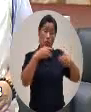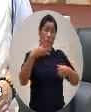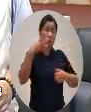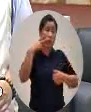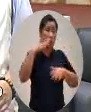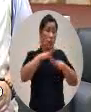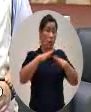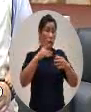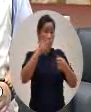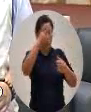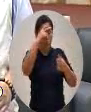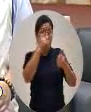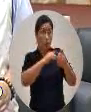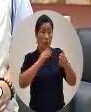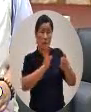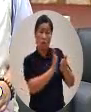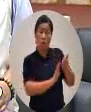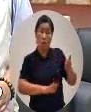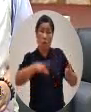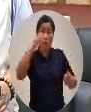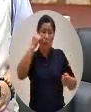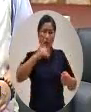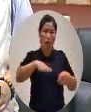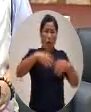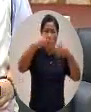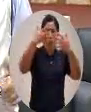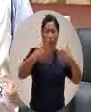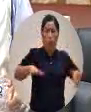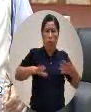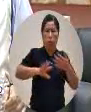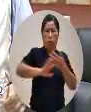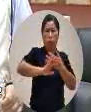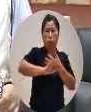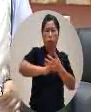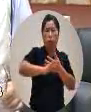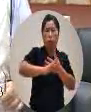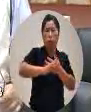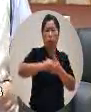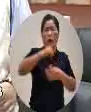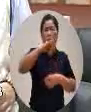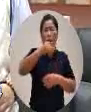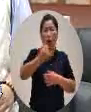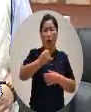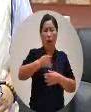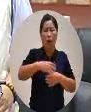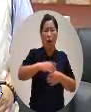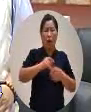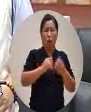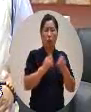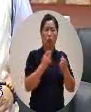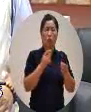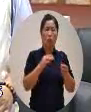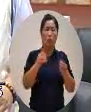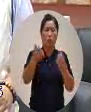有時候做工滅艦結果都離婚,都結董行軍